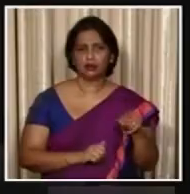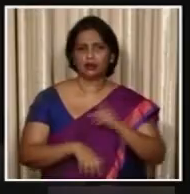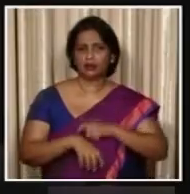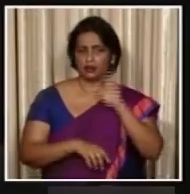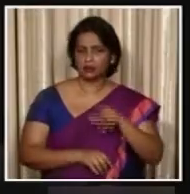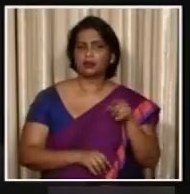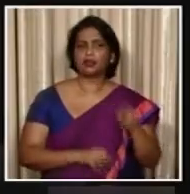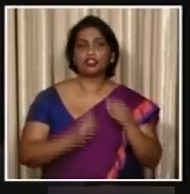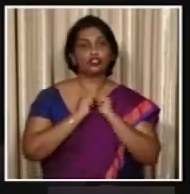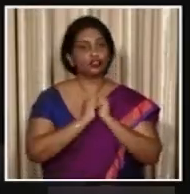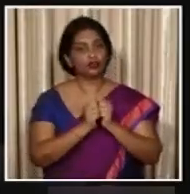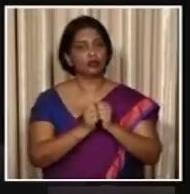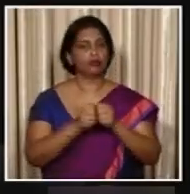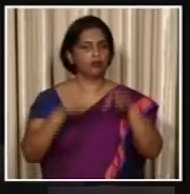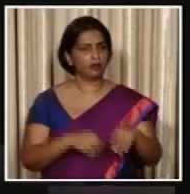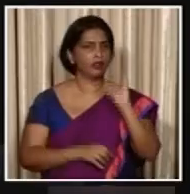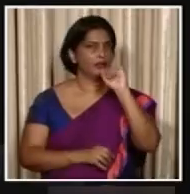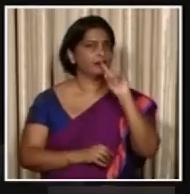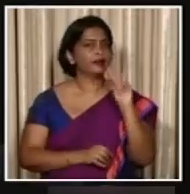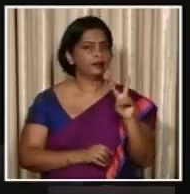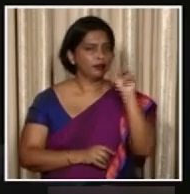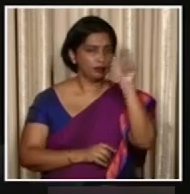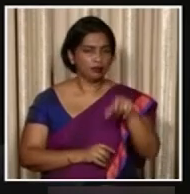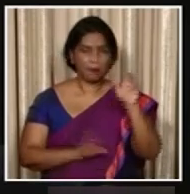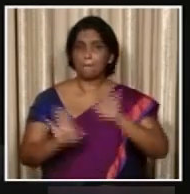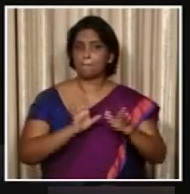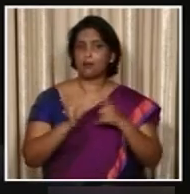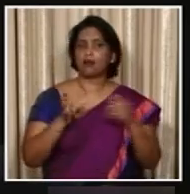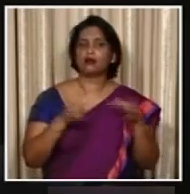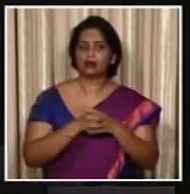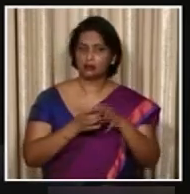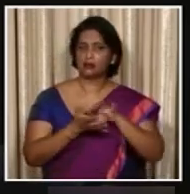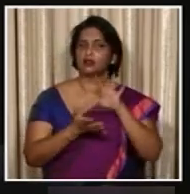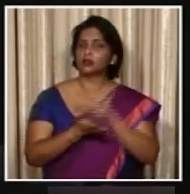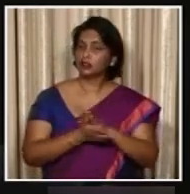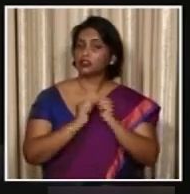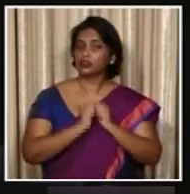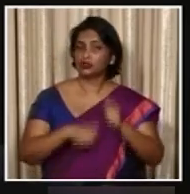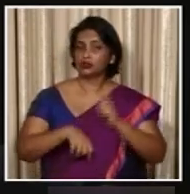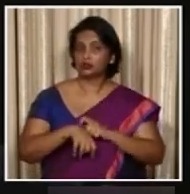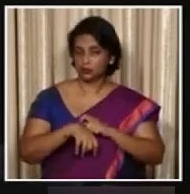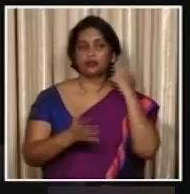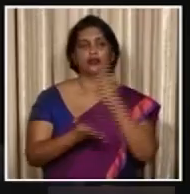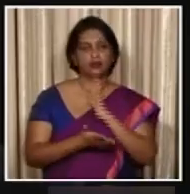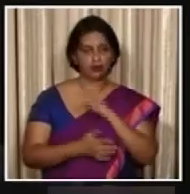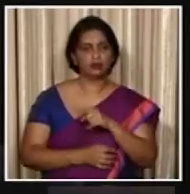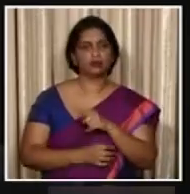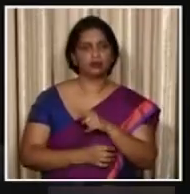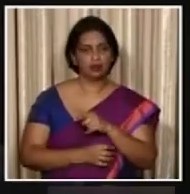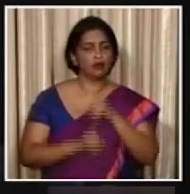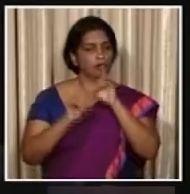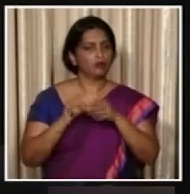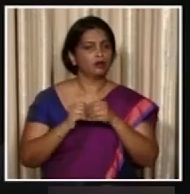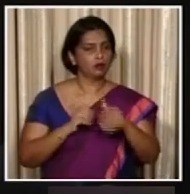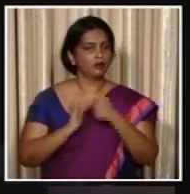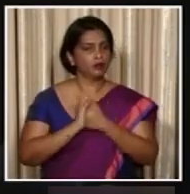කරමින් සේවාවන් අඩපණ කරපු 62ක් පාලන අධිකාරිය විසින් තීන්දුවක් අරගෙන ඔවුන්ගේ සේවා සේවය අත්විටවලා තියෙනවා. දැන් මේ වන විට